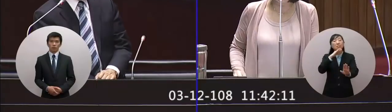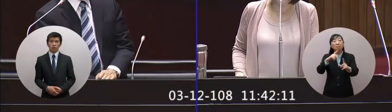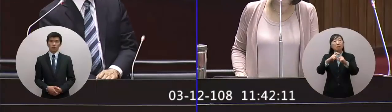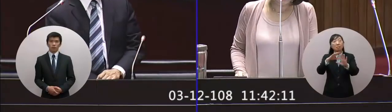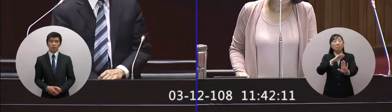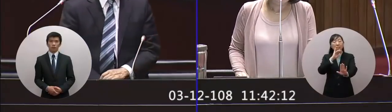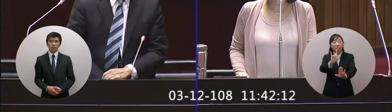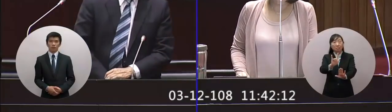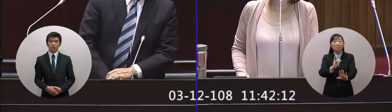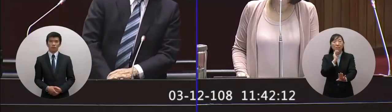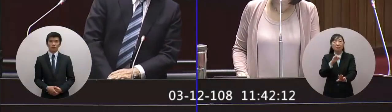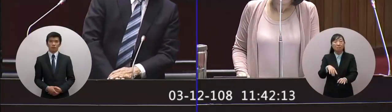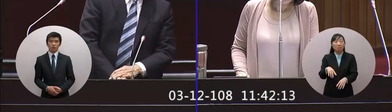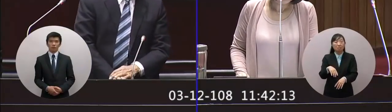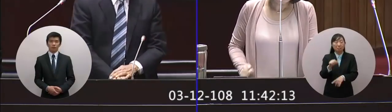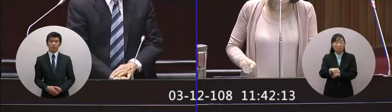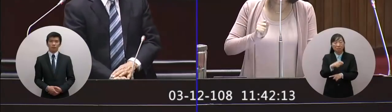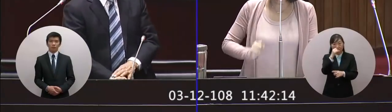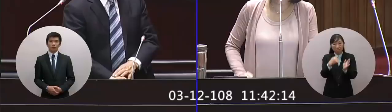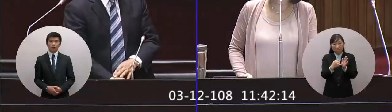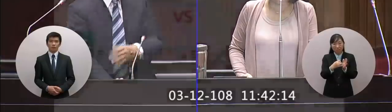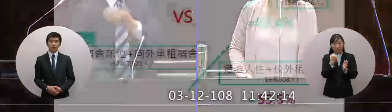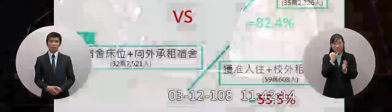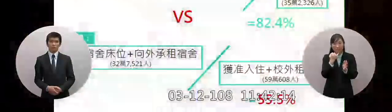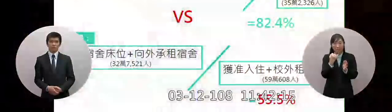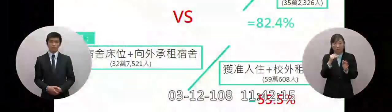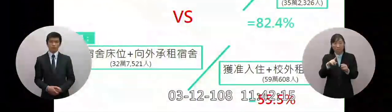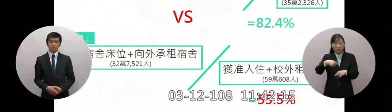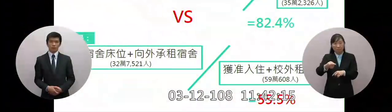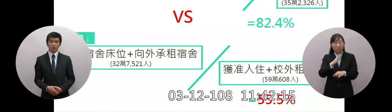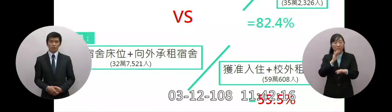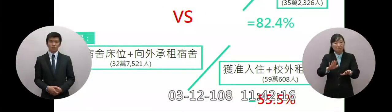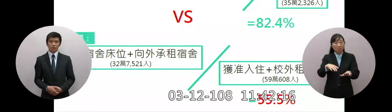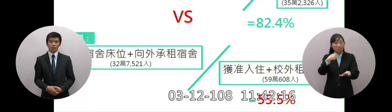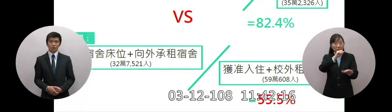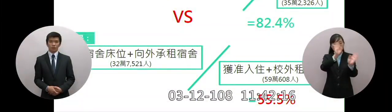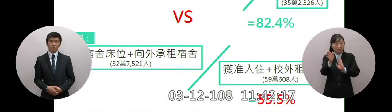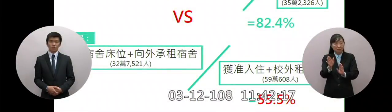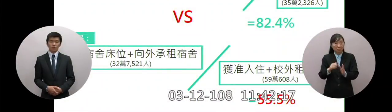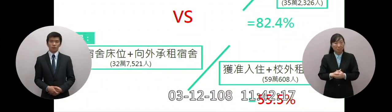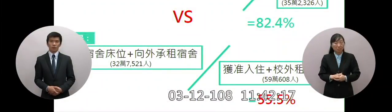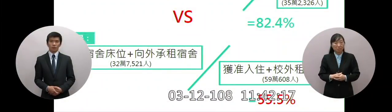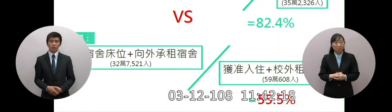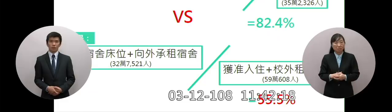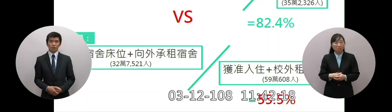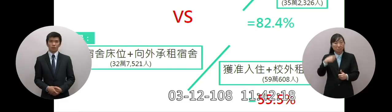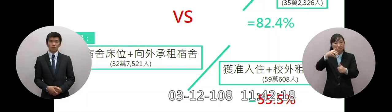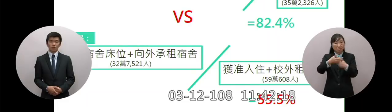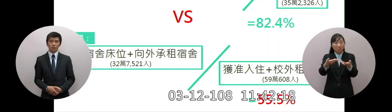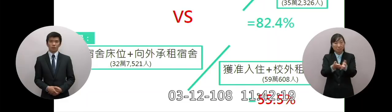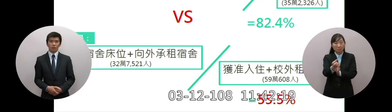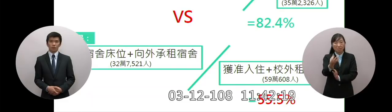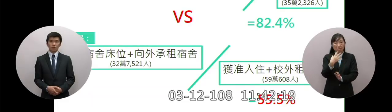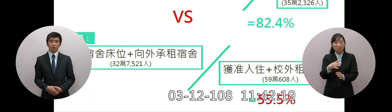say yes 就好。下一页，台湾的现况，教育部告诉我们，我们的宿舍供给率